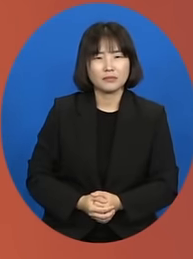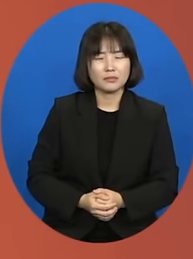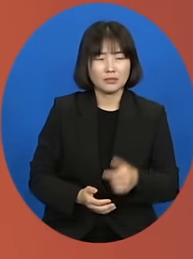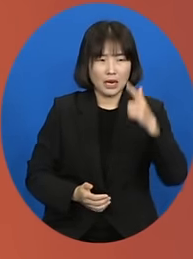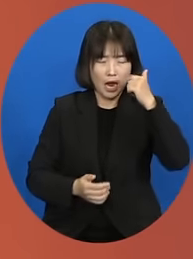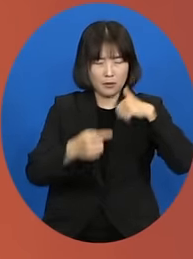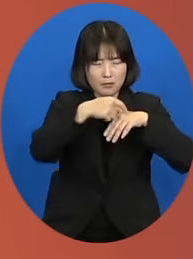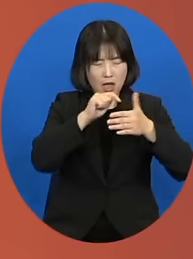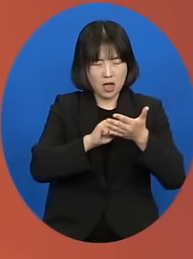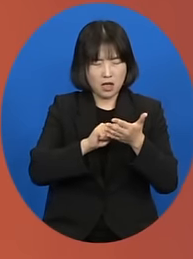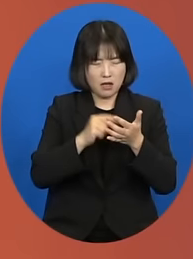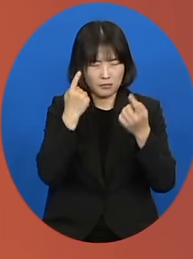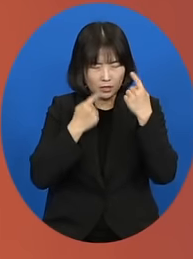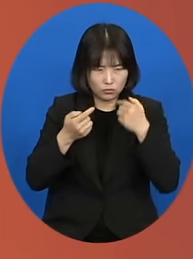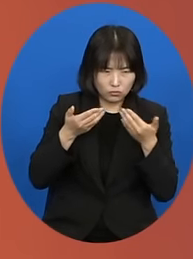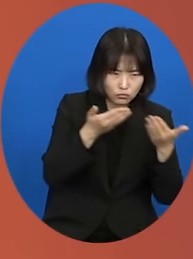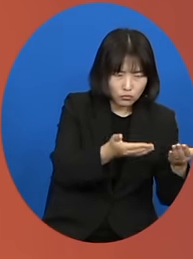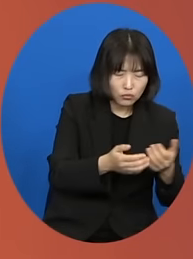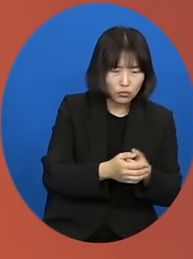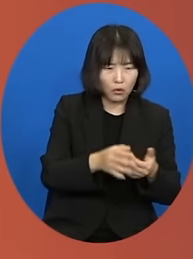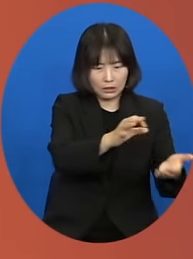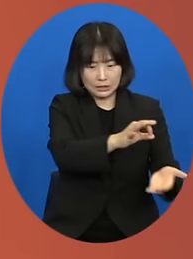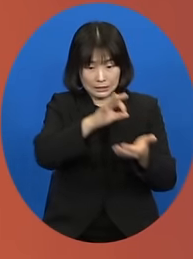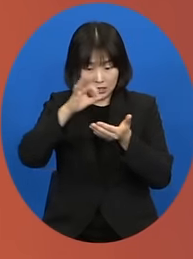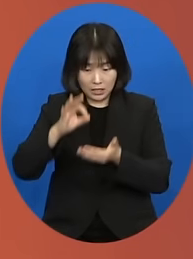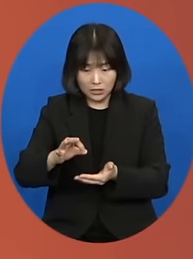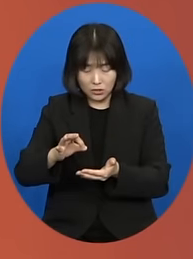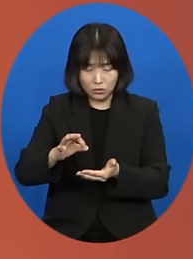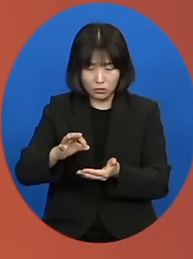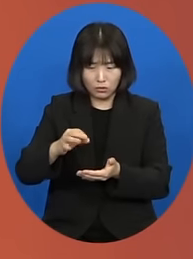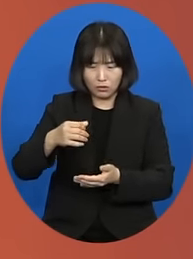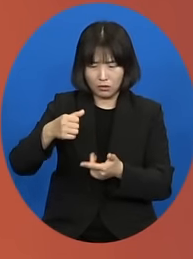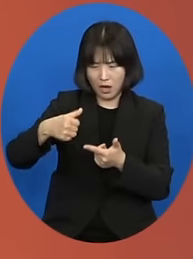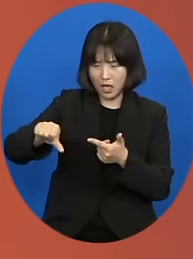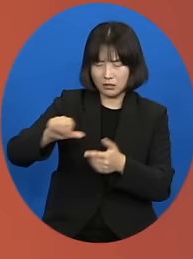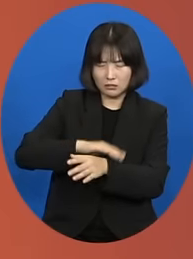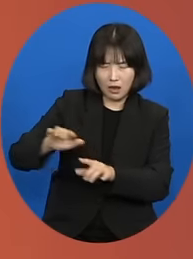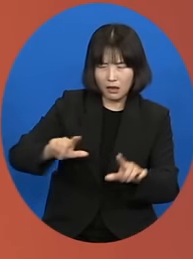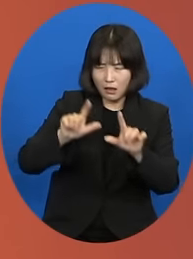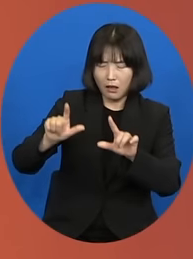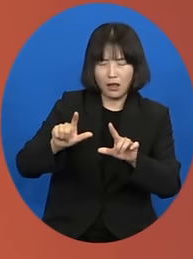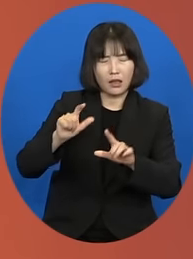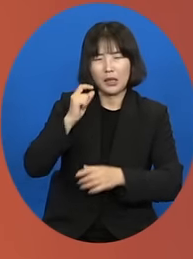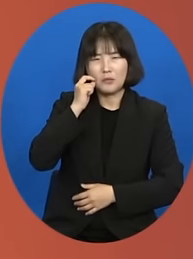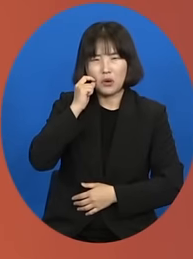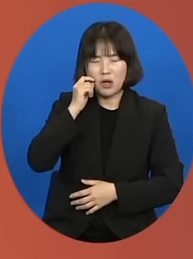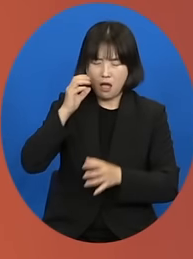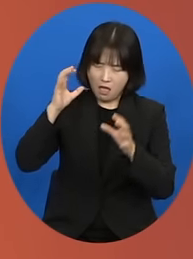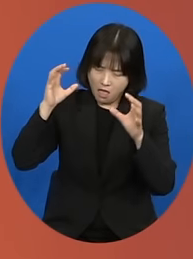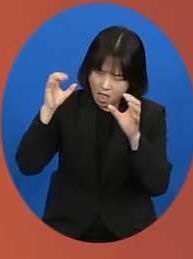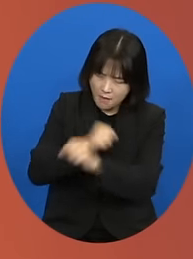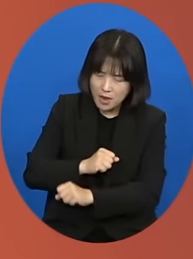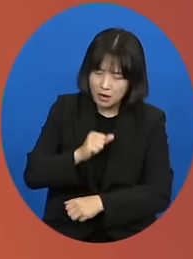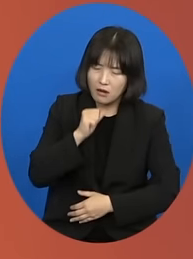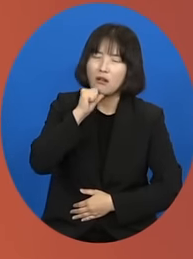하고 그렇게 해서 가져간 재산 가지고 아들이 잘 될 리가 없지. 쫄딱 망해서 거지가